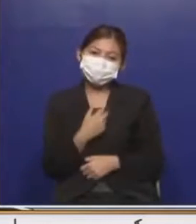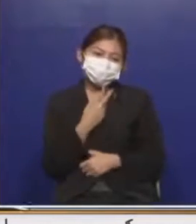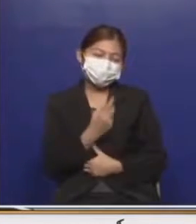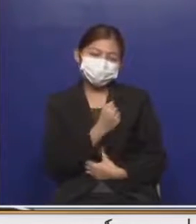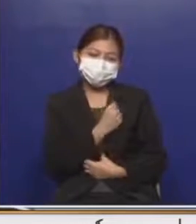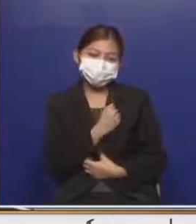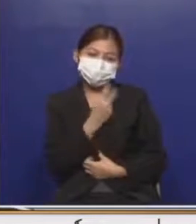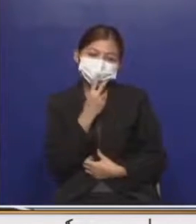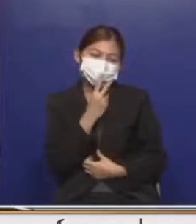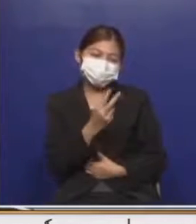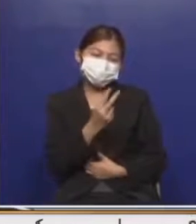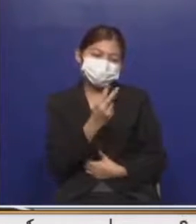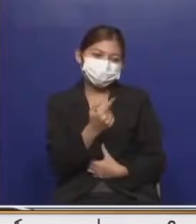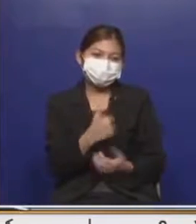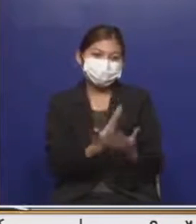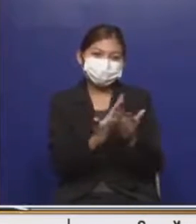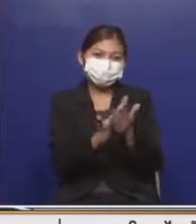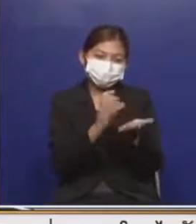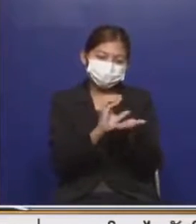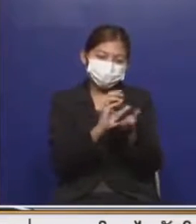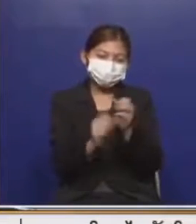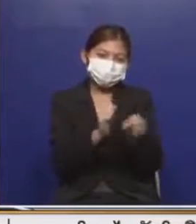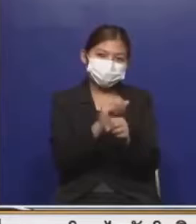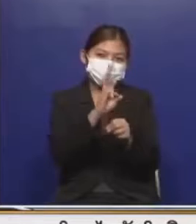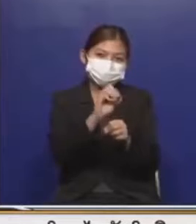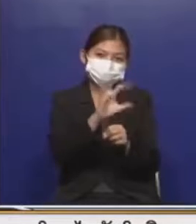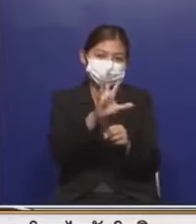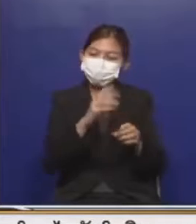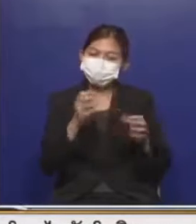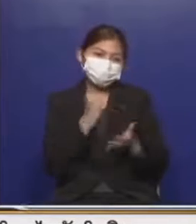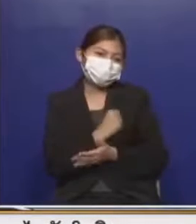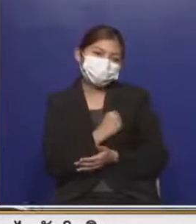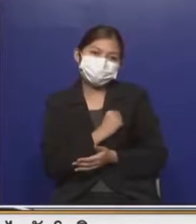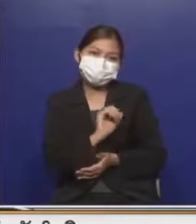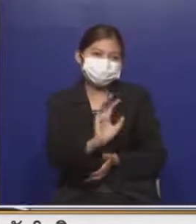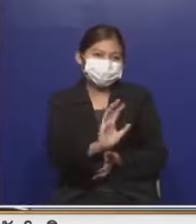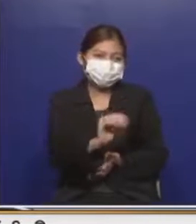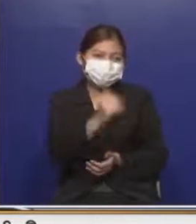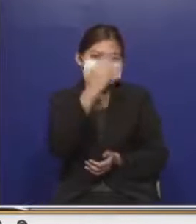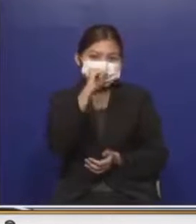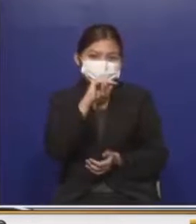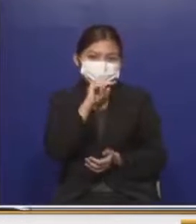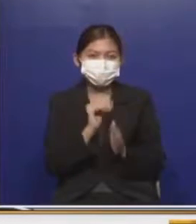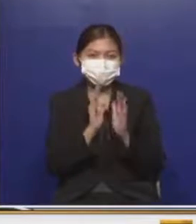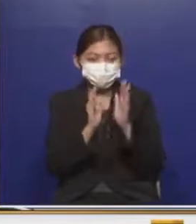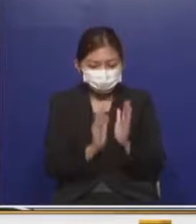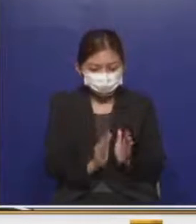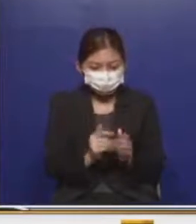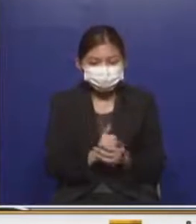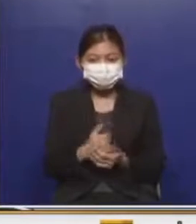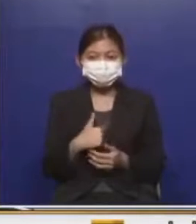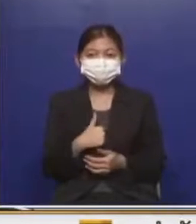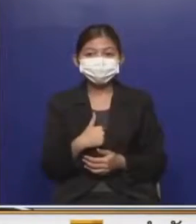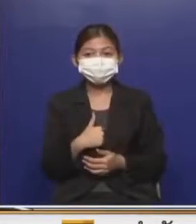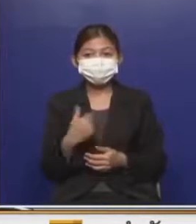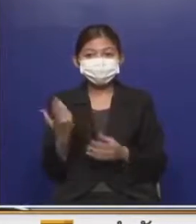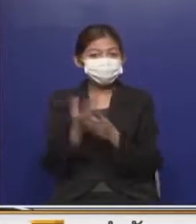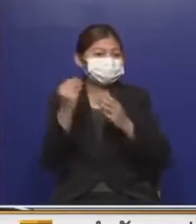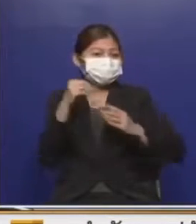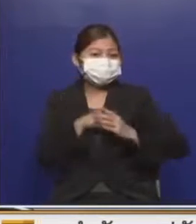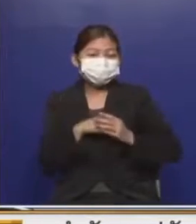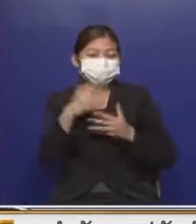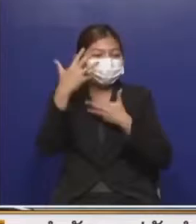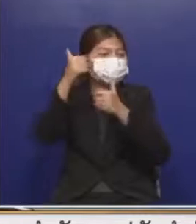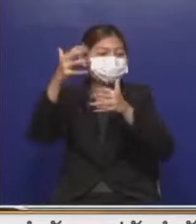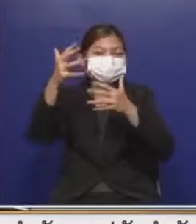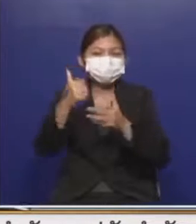ะเทศะปรากฏใงบปี 65ไม่ได้หครัแต่พอคนที่ไ้สามันสำนึกมาทำงบก็ไม่